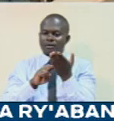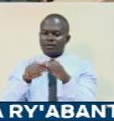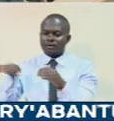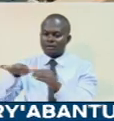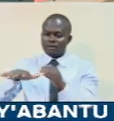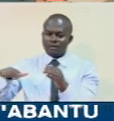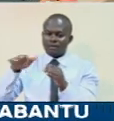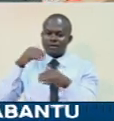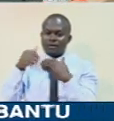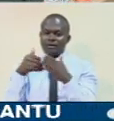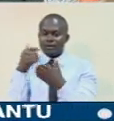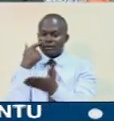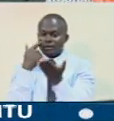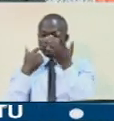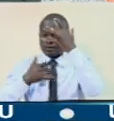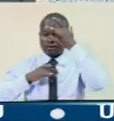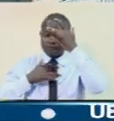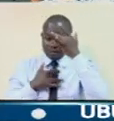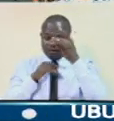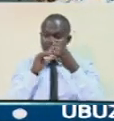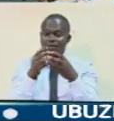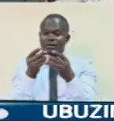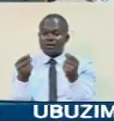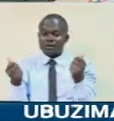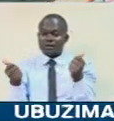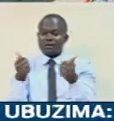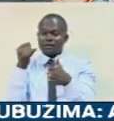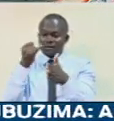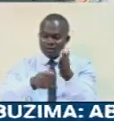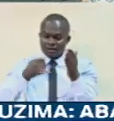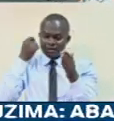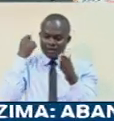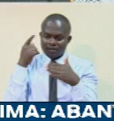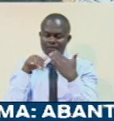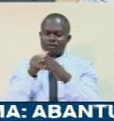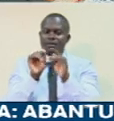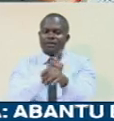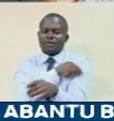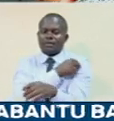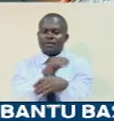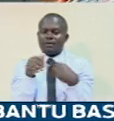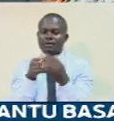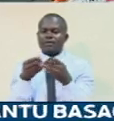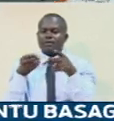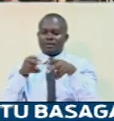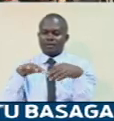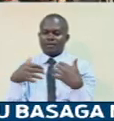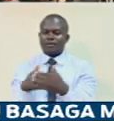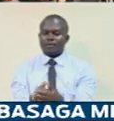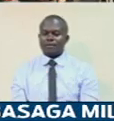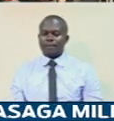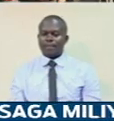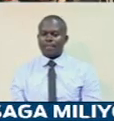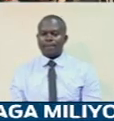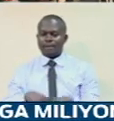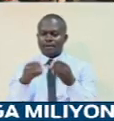kanaka. Yenda ugasanga niyo ndwara bavuga idakira ni SIDA, icyo gihe urumva najya kuyimwivuriramo uko bizagenda azasigaye mwandusha.